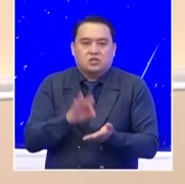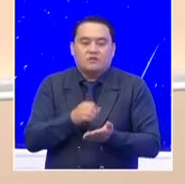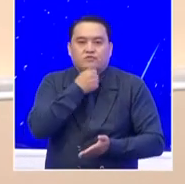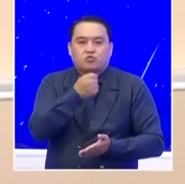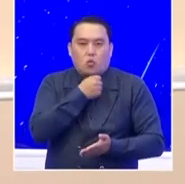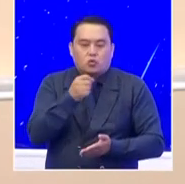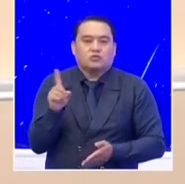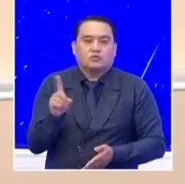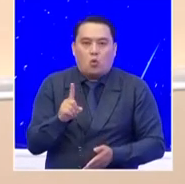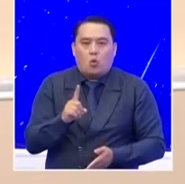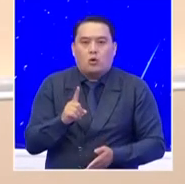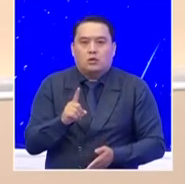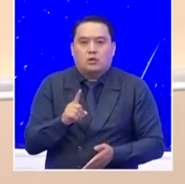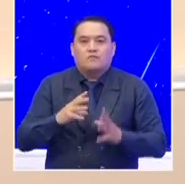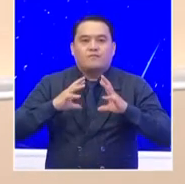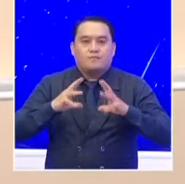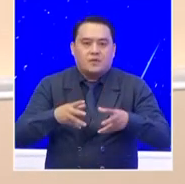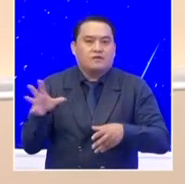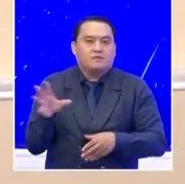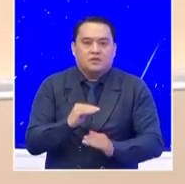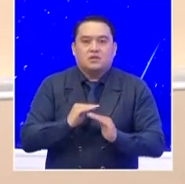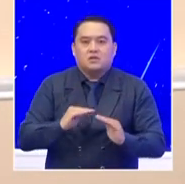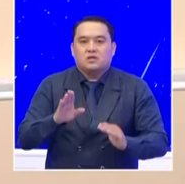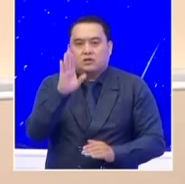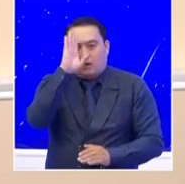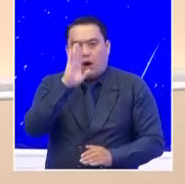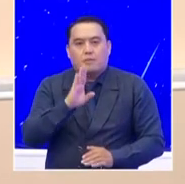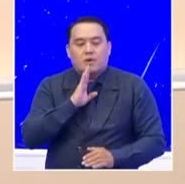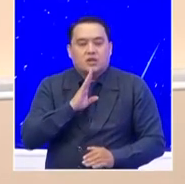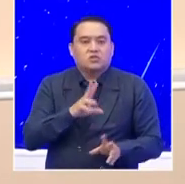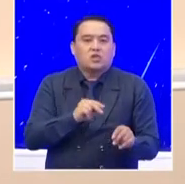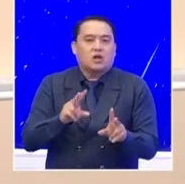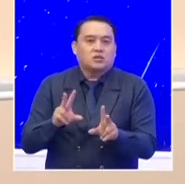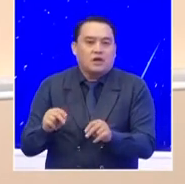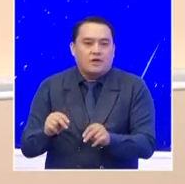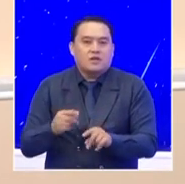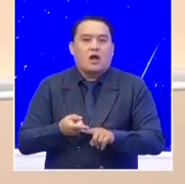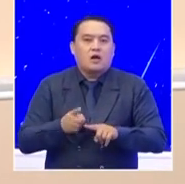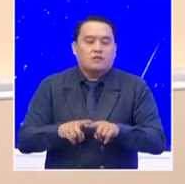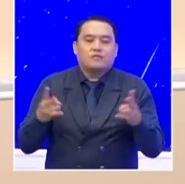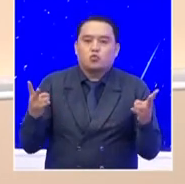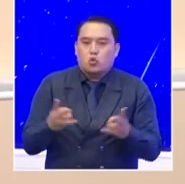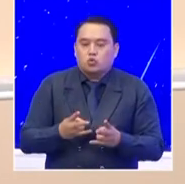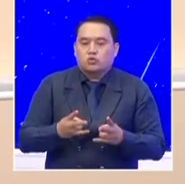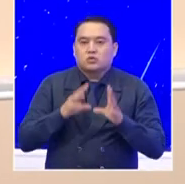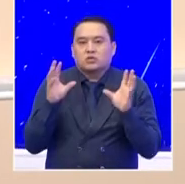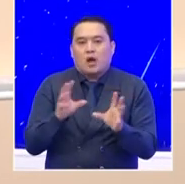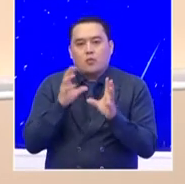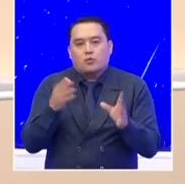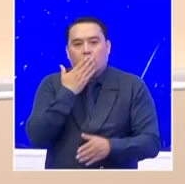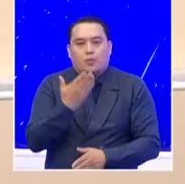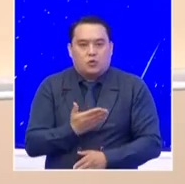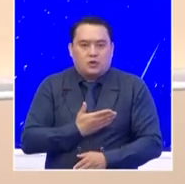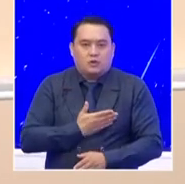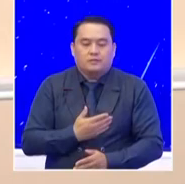взрослых состоит в том, чтобы на планете все девчонки и мальчишки были счастливыми. А для этого необходимо окружать детей